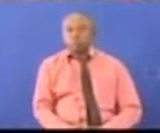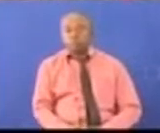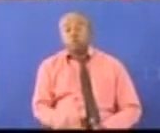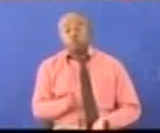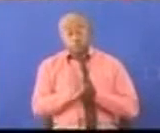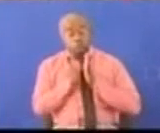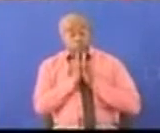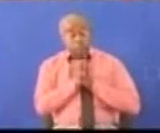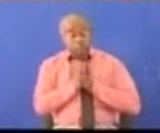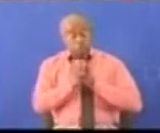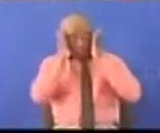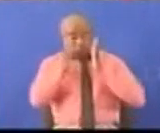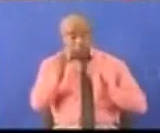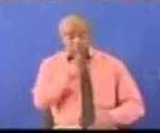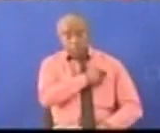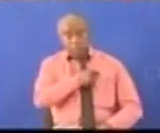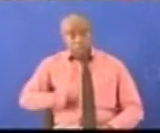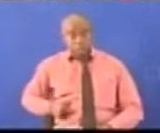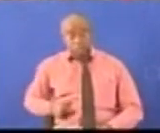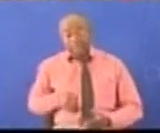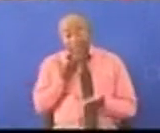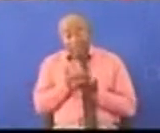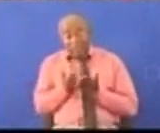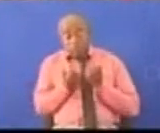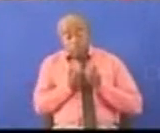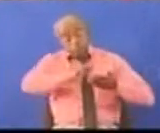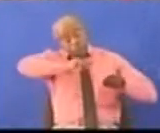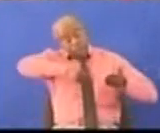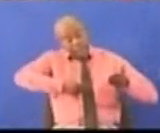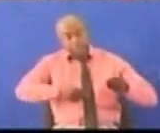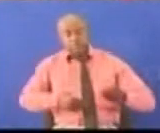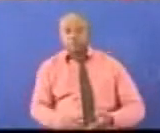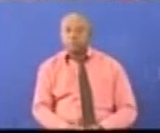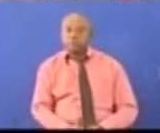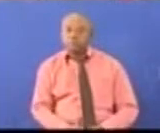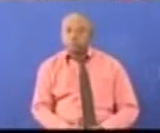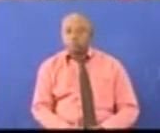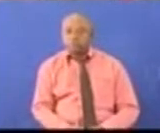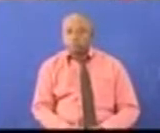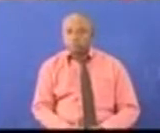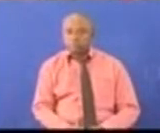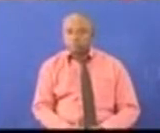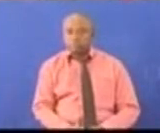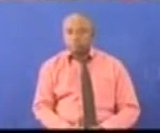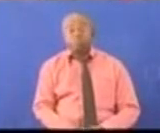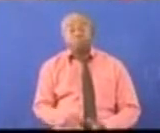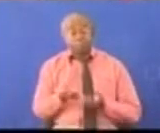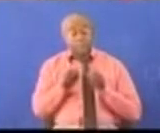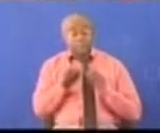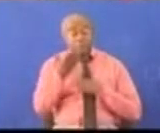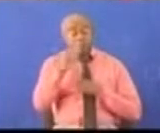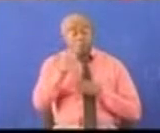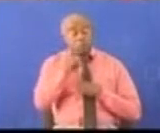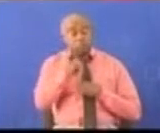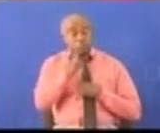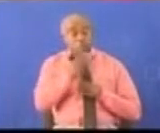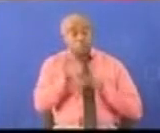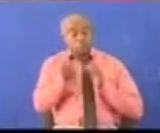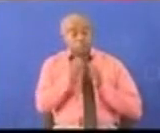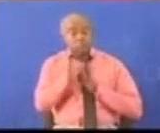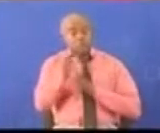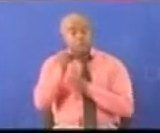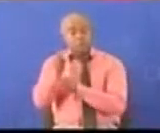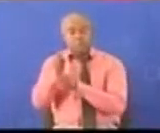Tunamshukuru sana Mheshimiwa Rais kwa uharaka na kutoa umuhimu wa kipekee kwa jambo hili la